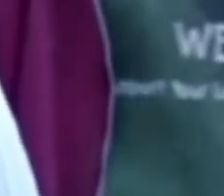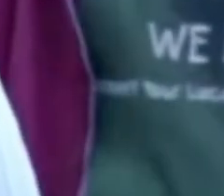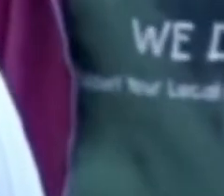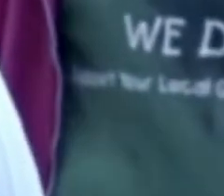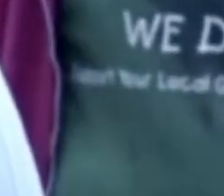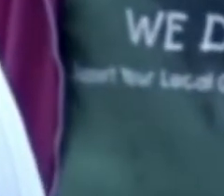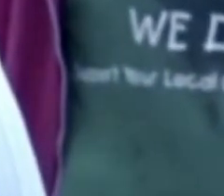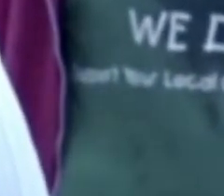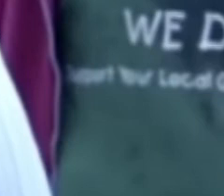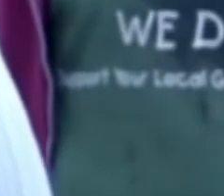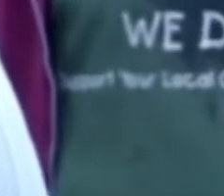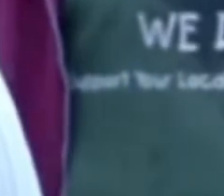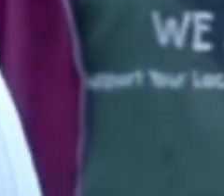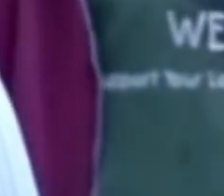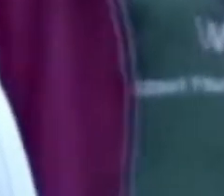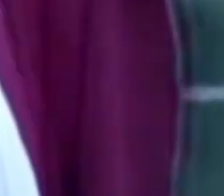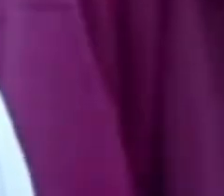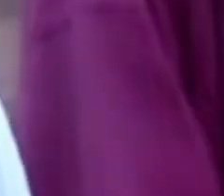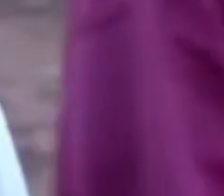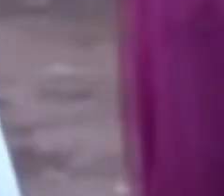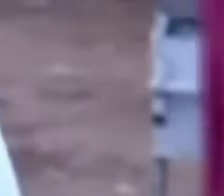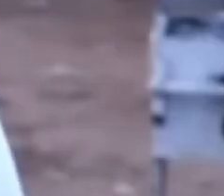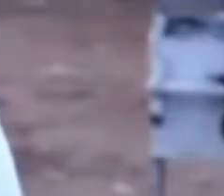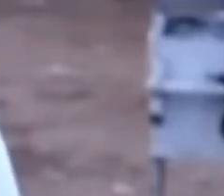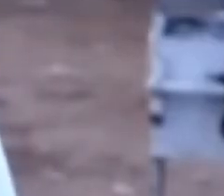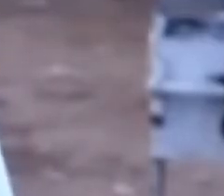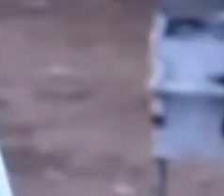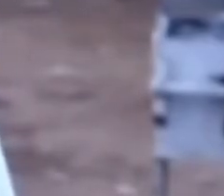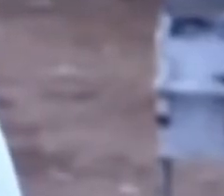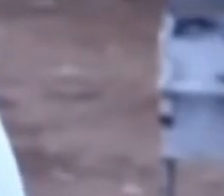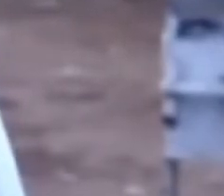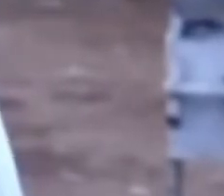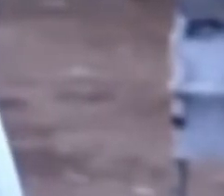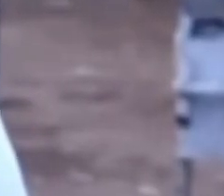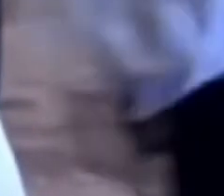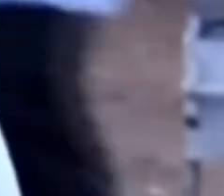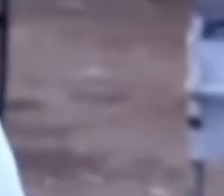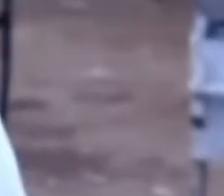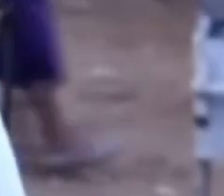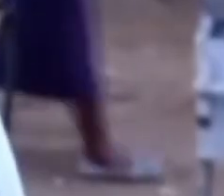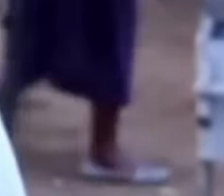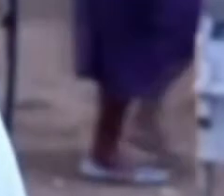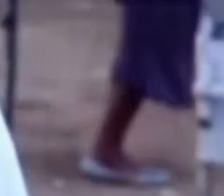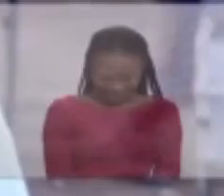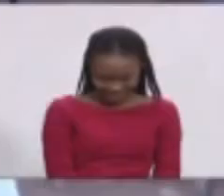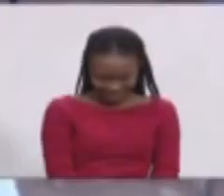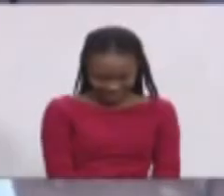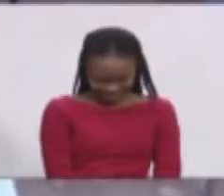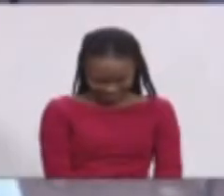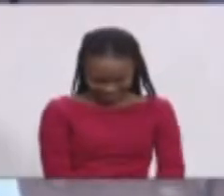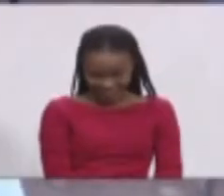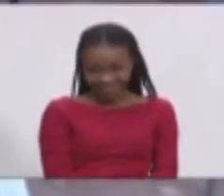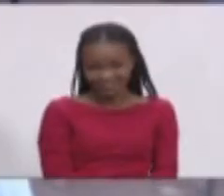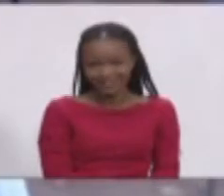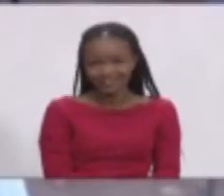Tala. Hii Tala, sawa, tumewekewa hiyo curfew, lakini tuangalia hawa watu wa matatu, manake hawa watu wa matatu, hiyo time